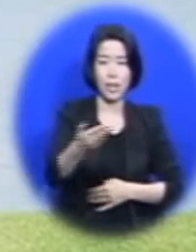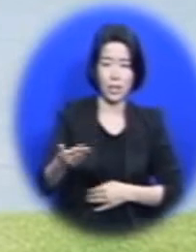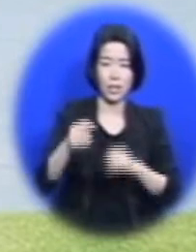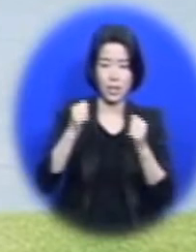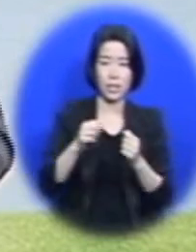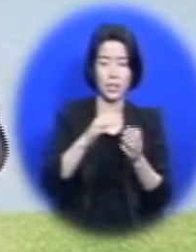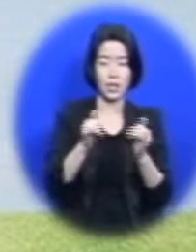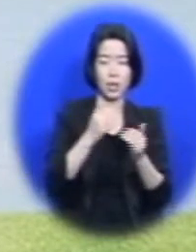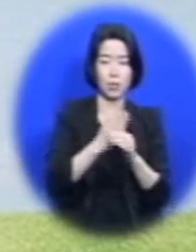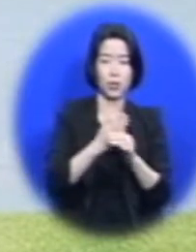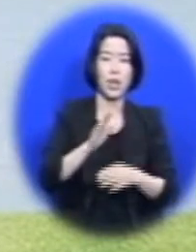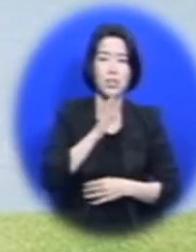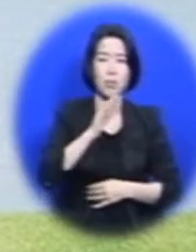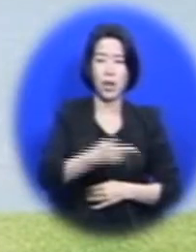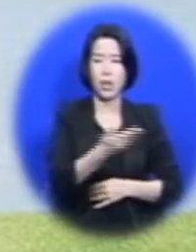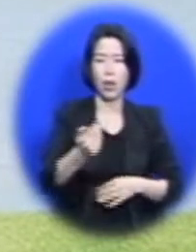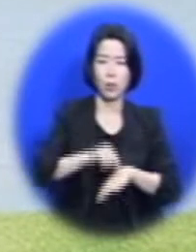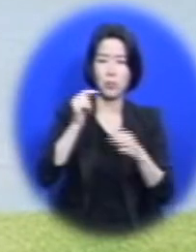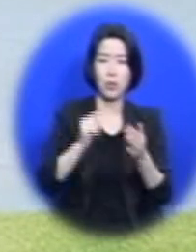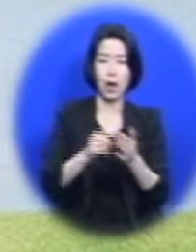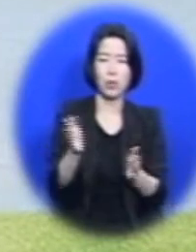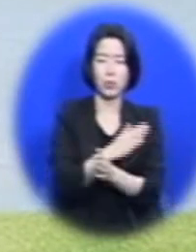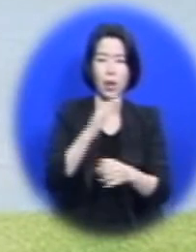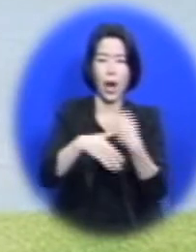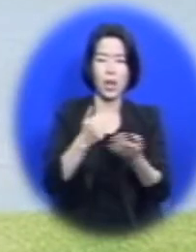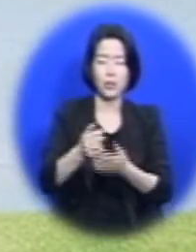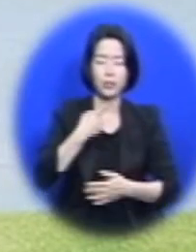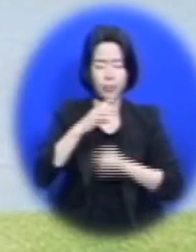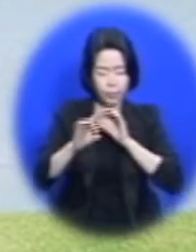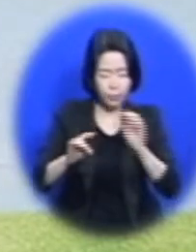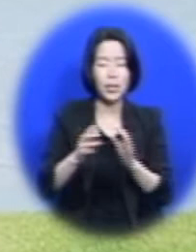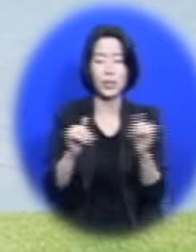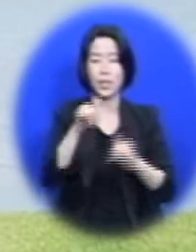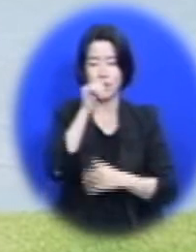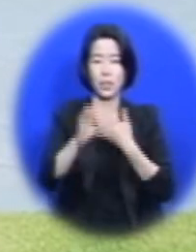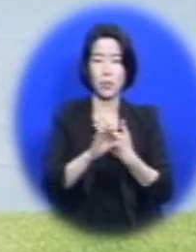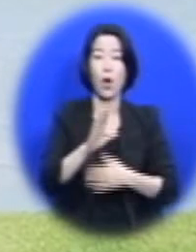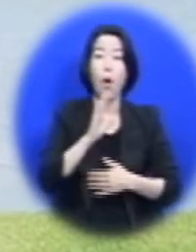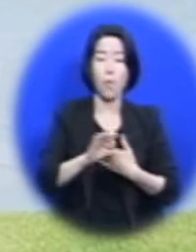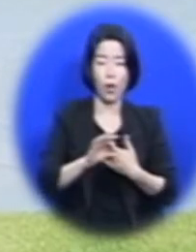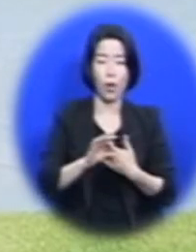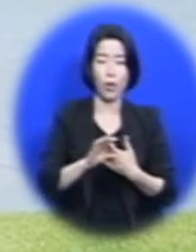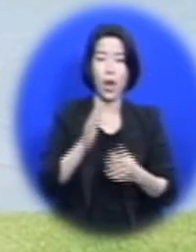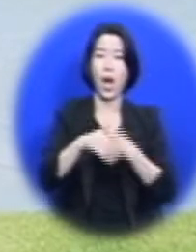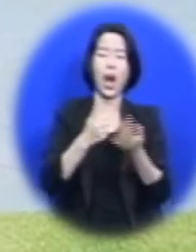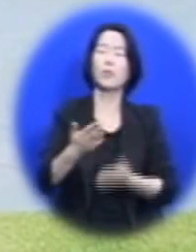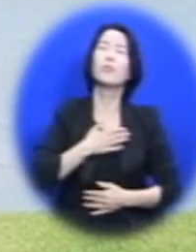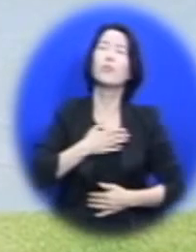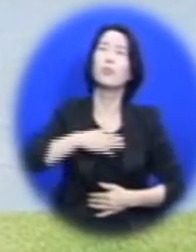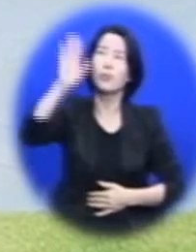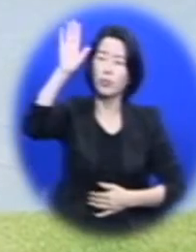분들 중에 정말 여러분의 마음으로부터 하나님을 갈망하는 사람이 있다면, 그렇다면 하나님